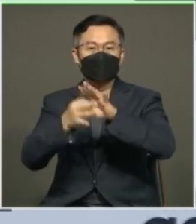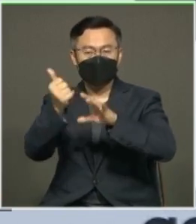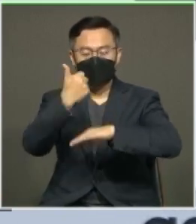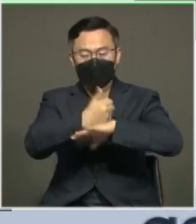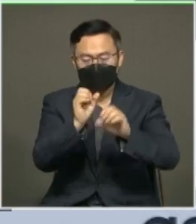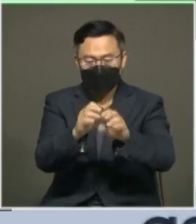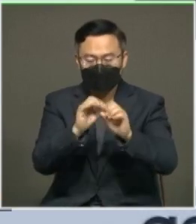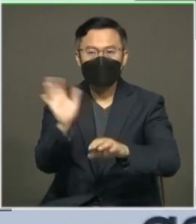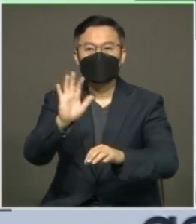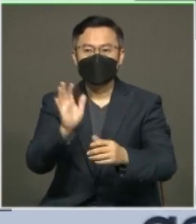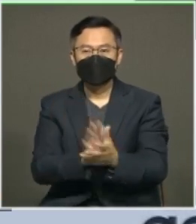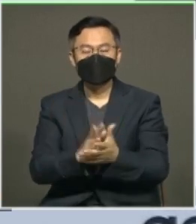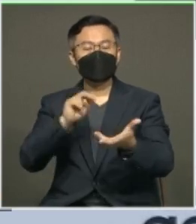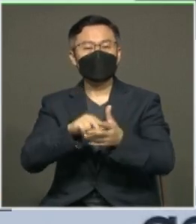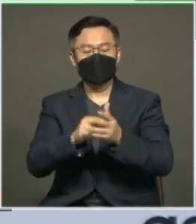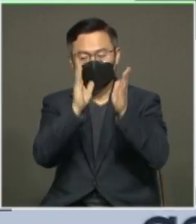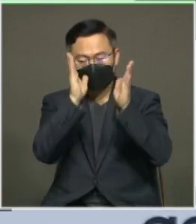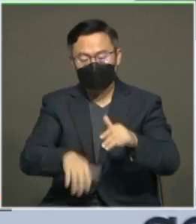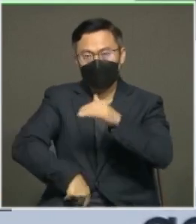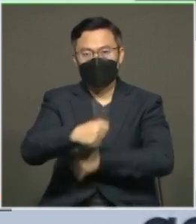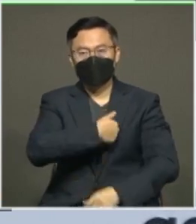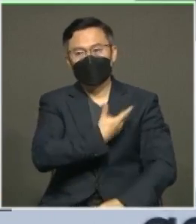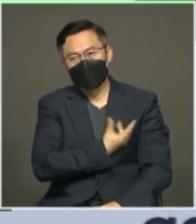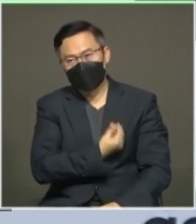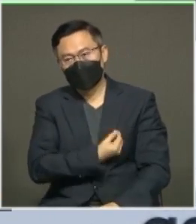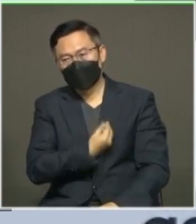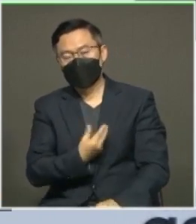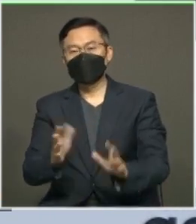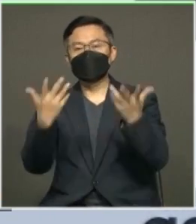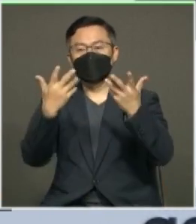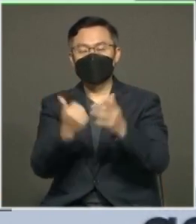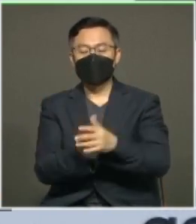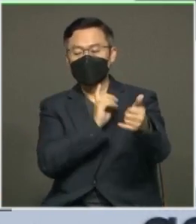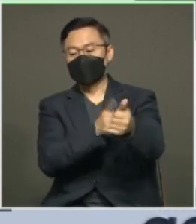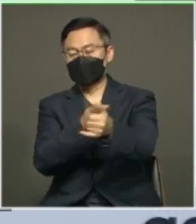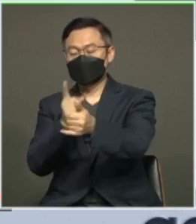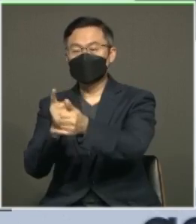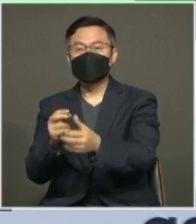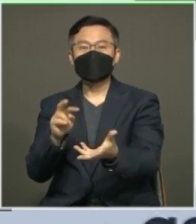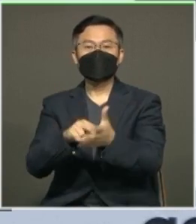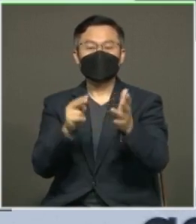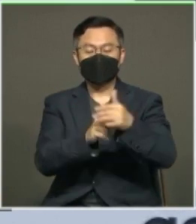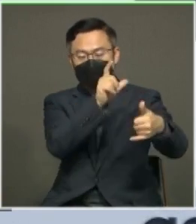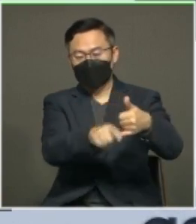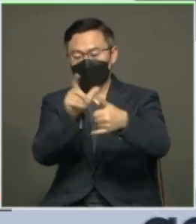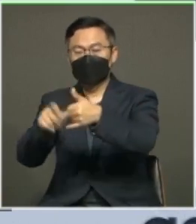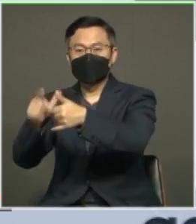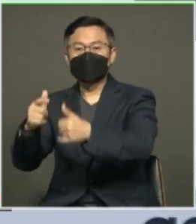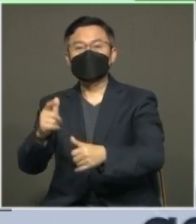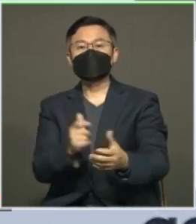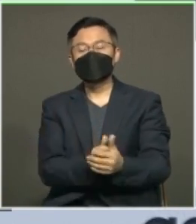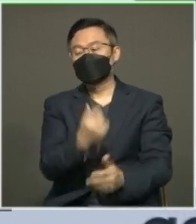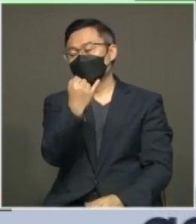ป็นโค้ชเพราะในแง่ของโค้ชเนี่ยบางทีมันอาจจะต้องมีจิตวิทยาในการที่ถึงแม้ว่าคุณจะพ่ายแพ้ในเกมเนี่ยโดยเฉพาะเกมสำคัญ